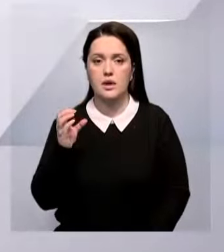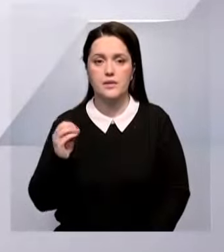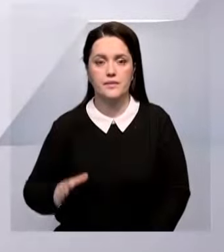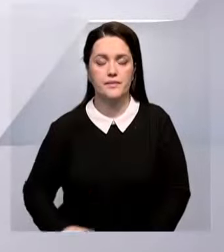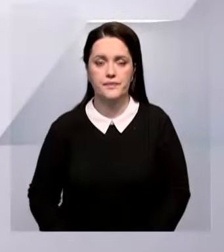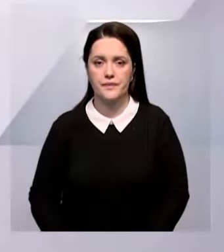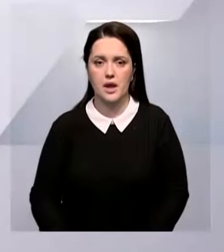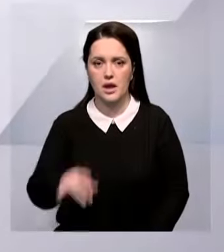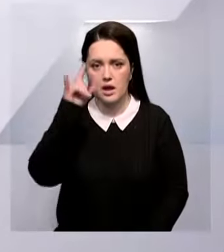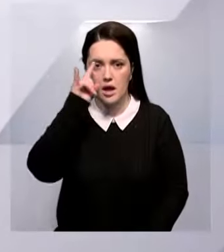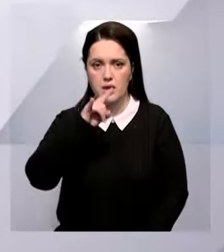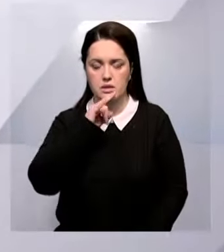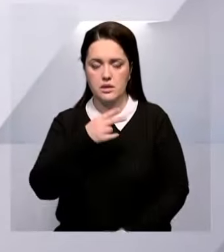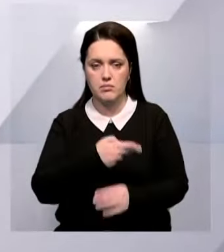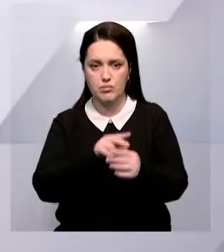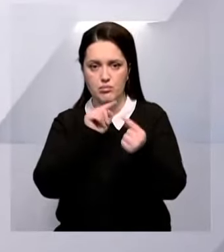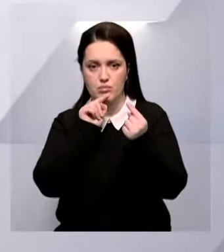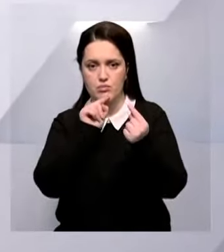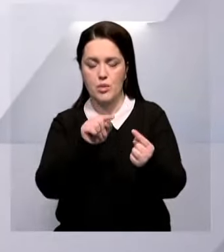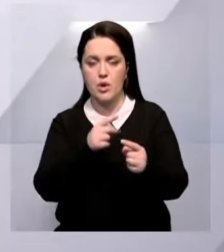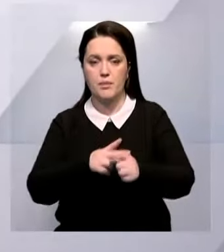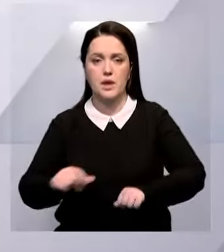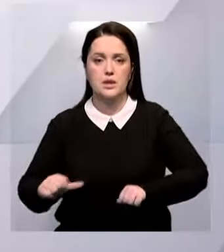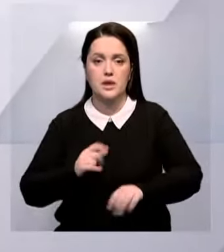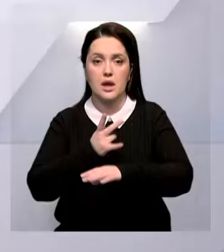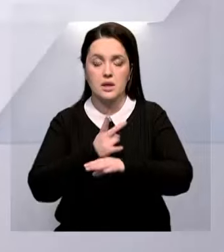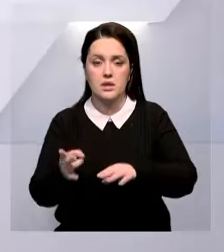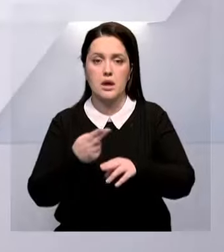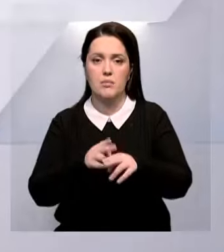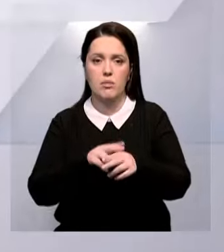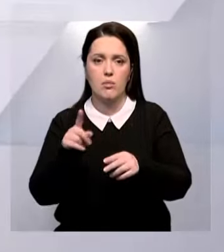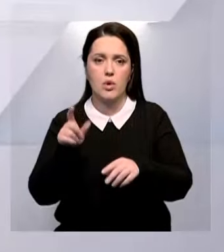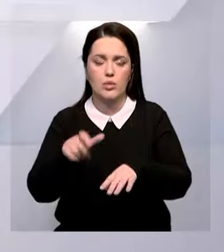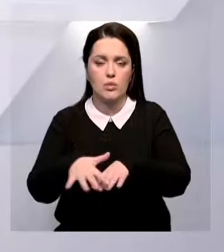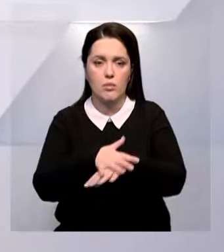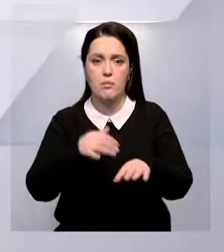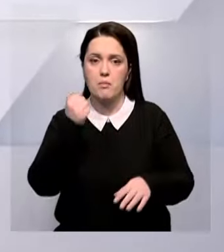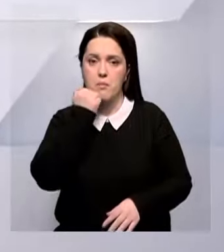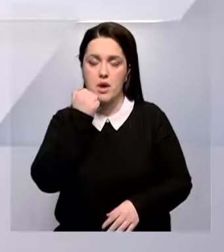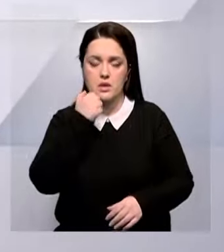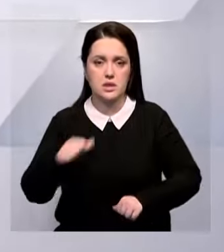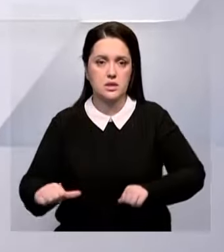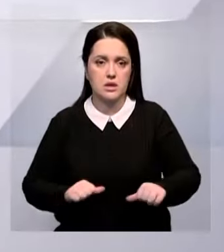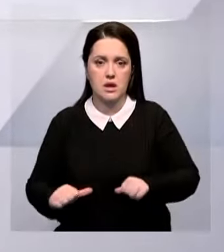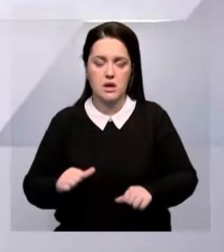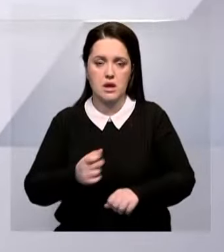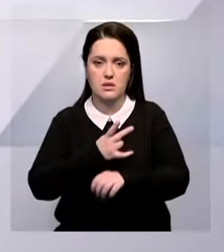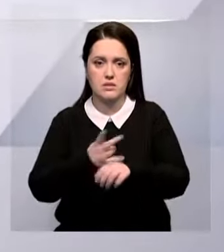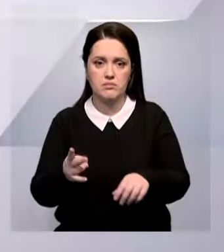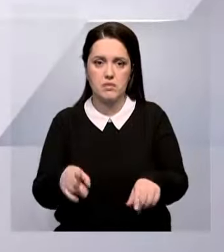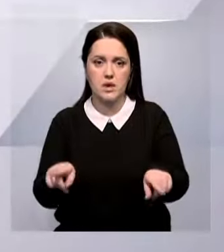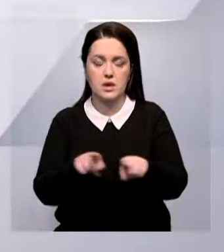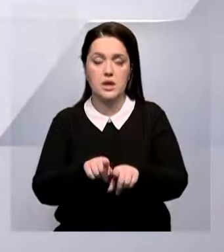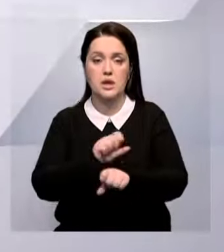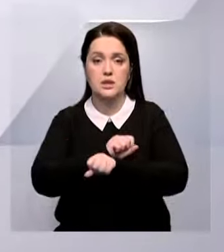Казахстан решительно осуждает террористический акт против мирных граждан в Москве. Терроризму не может быть никакого оправдания.